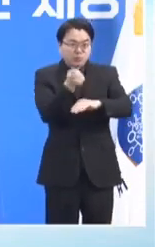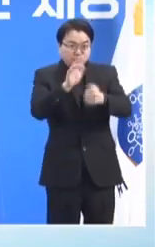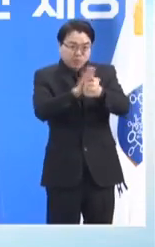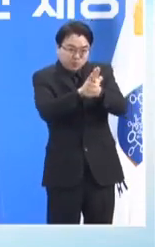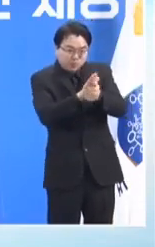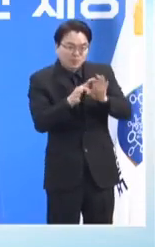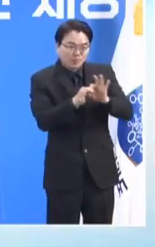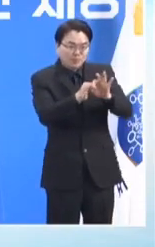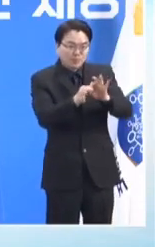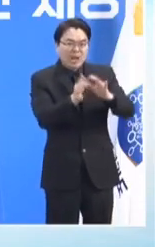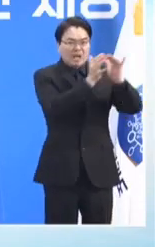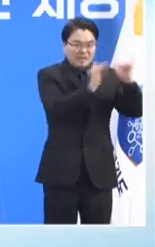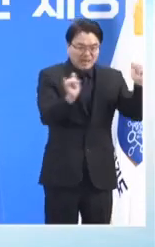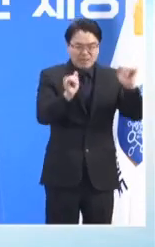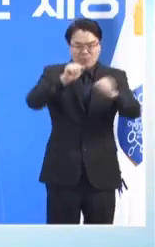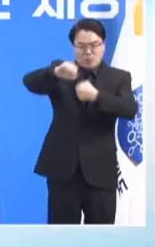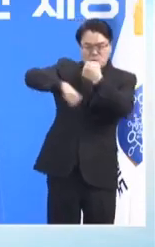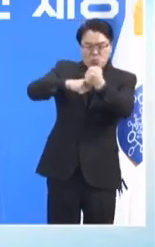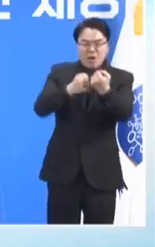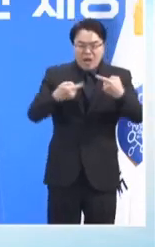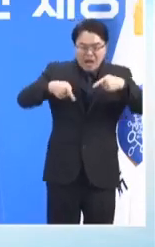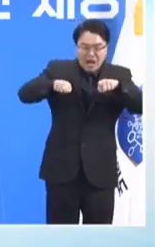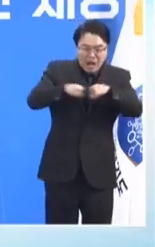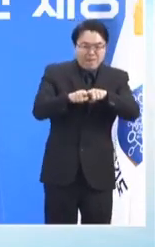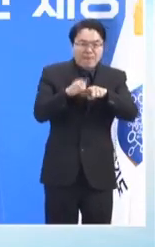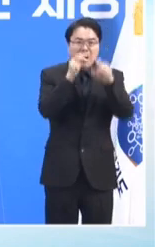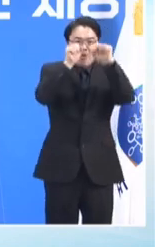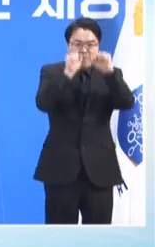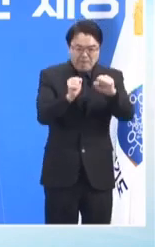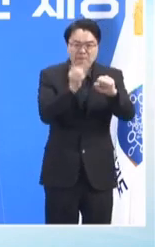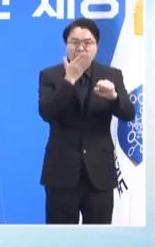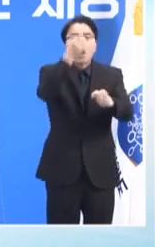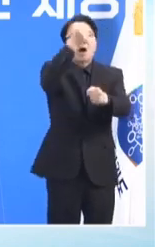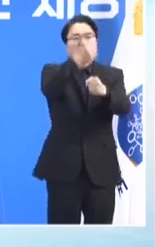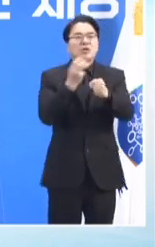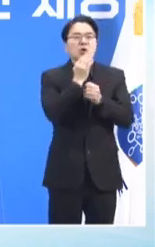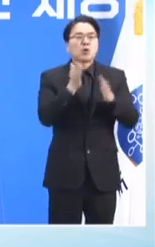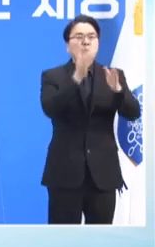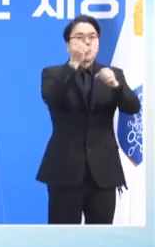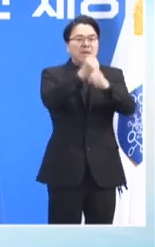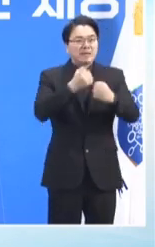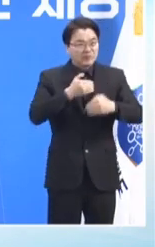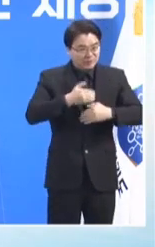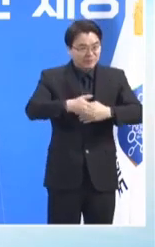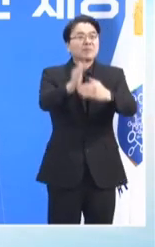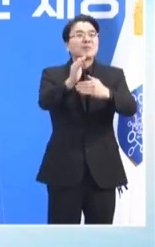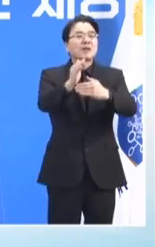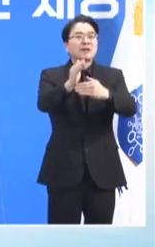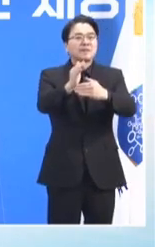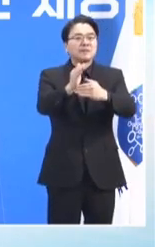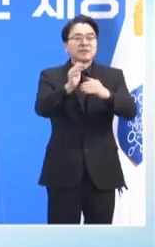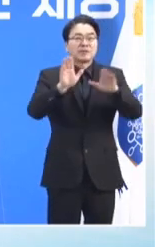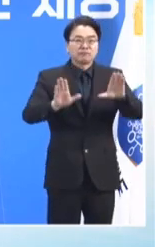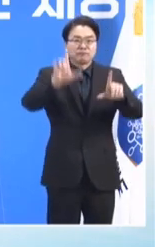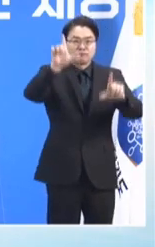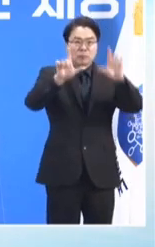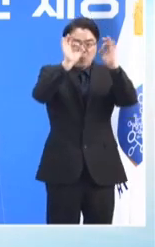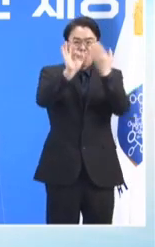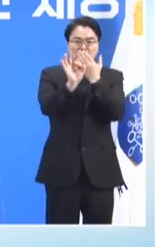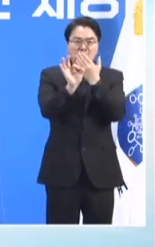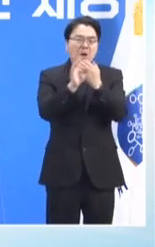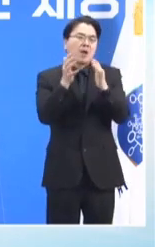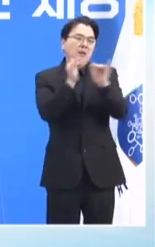사람과 동물이 공존 가능한 경기도 만들기를 시작하겠습니다. 현대인의 생활 속에서 각종